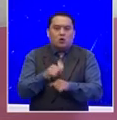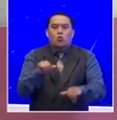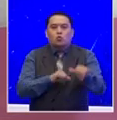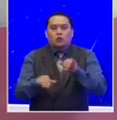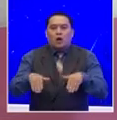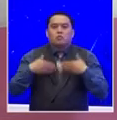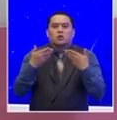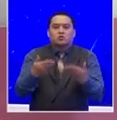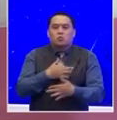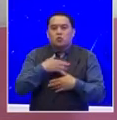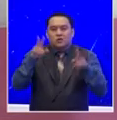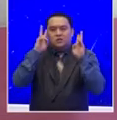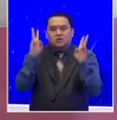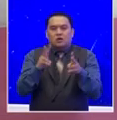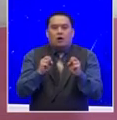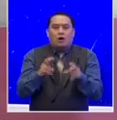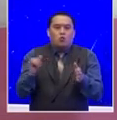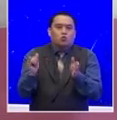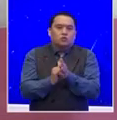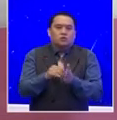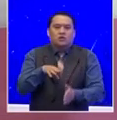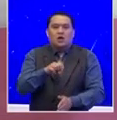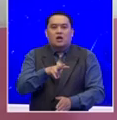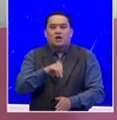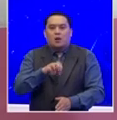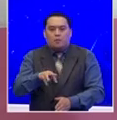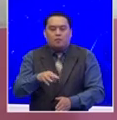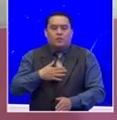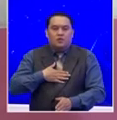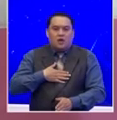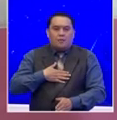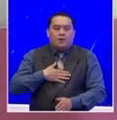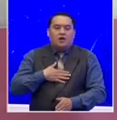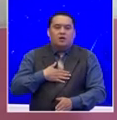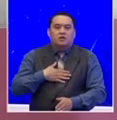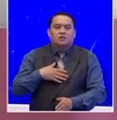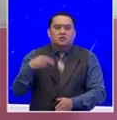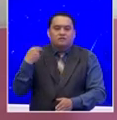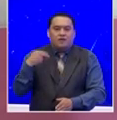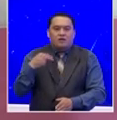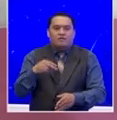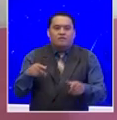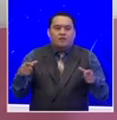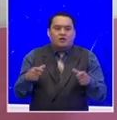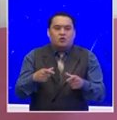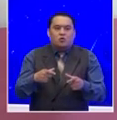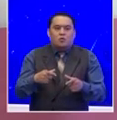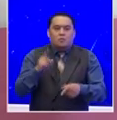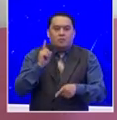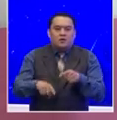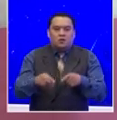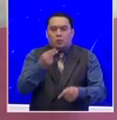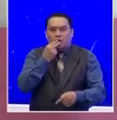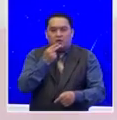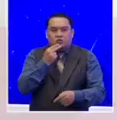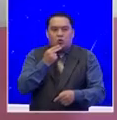обращаться. Например, многие не знают, как установить Telegram, где имеются наши боты. Перерыва на обед нет. В моменты затишья быстро